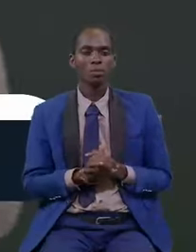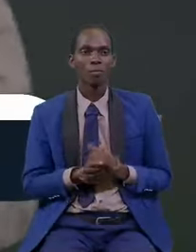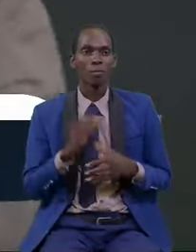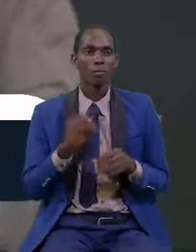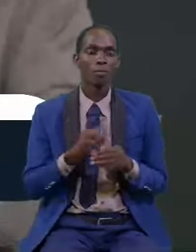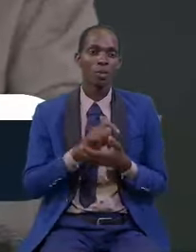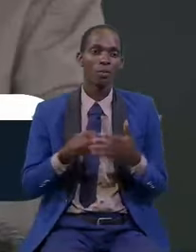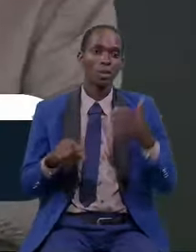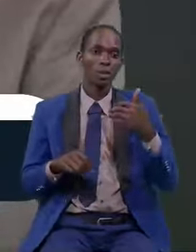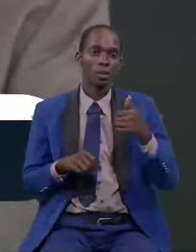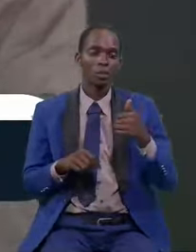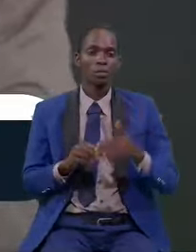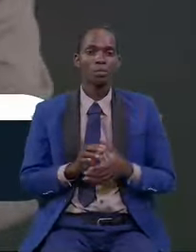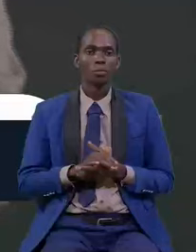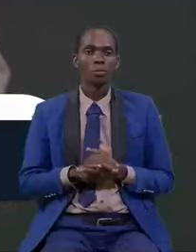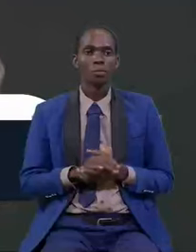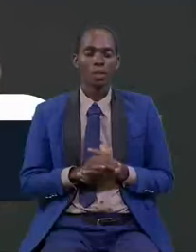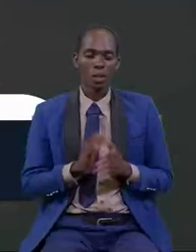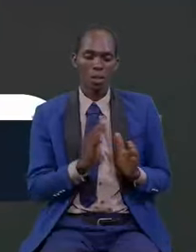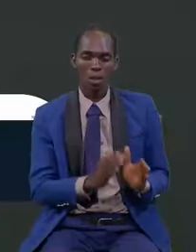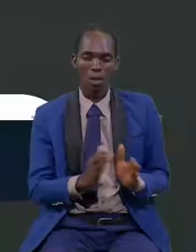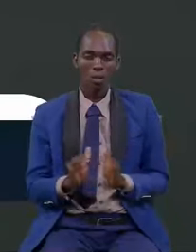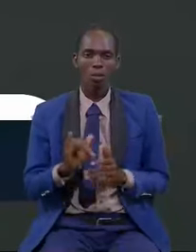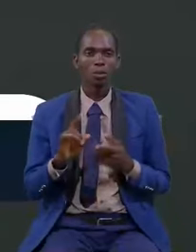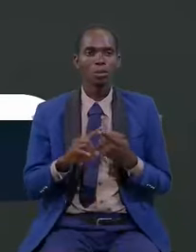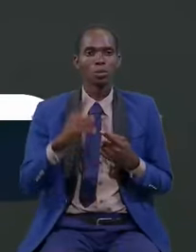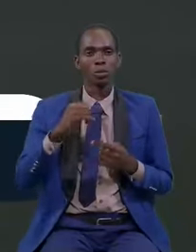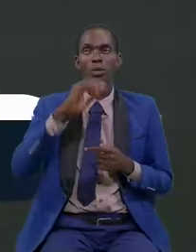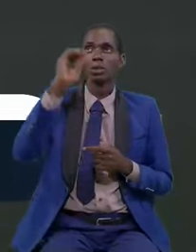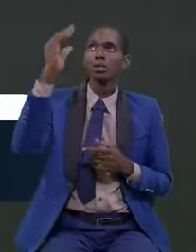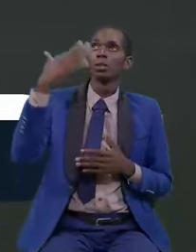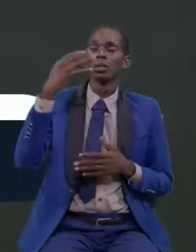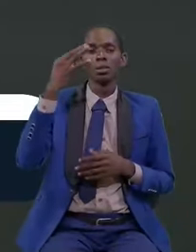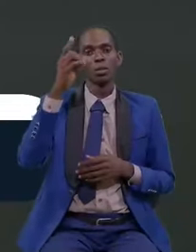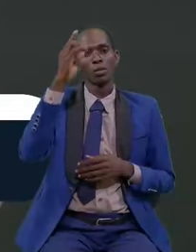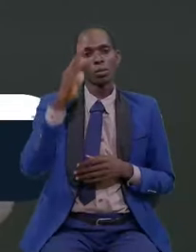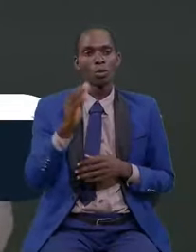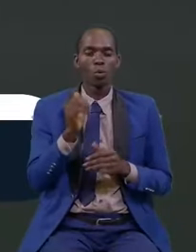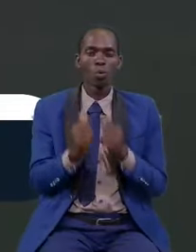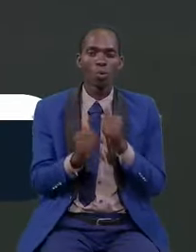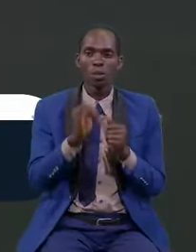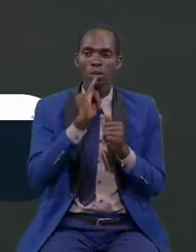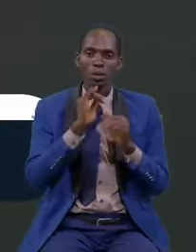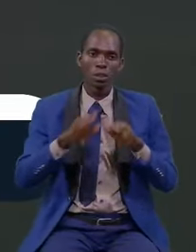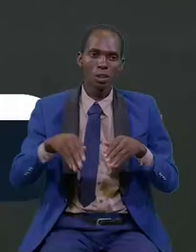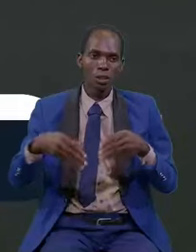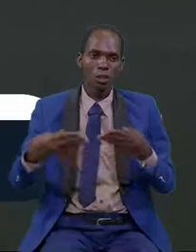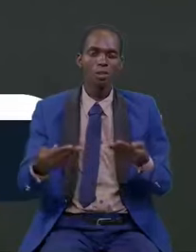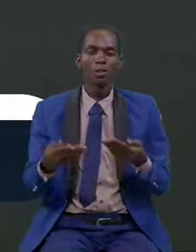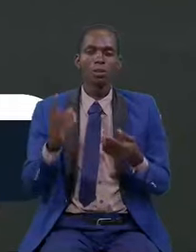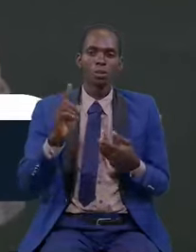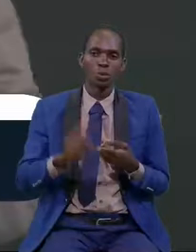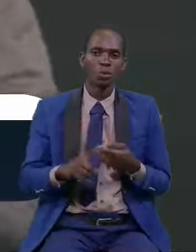10 dit, selon la grâce de Dieu, qui m'a été